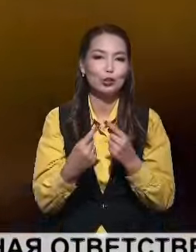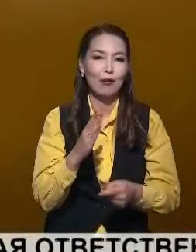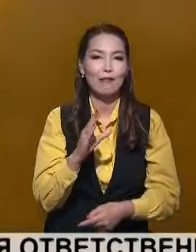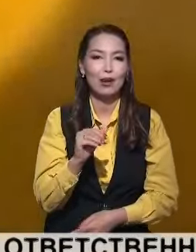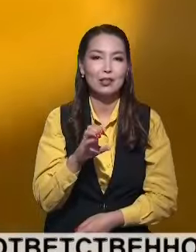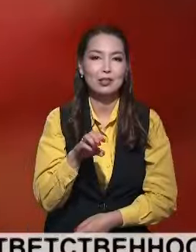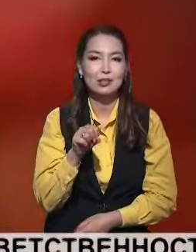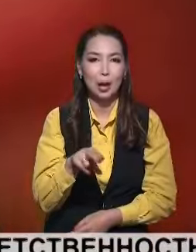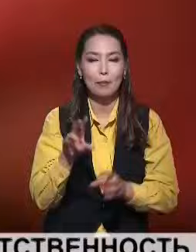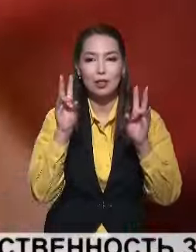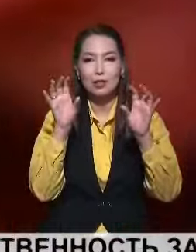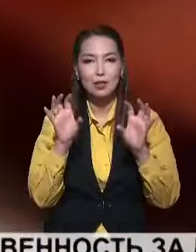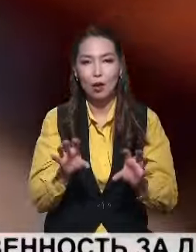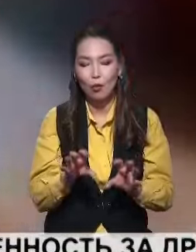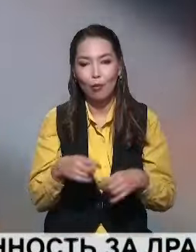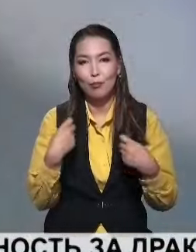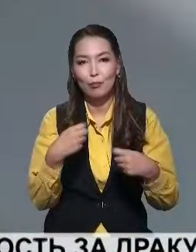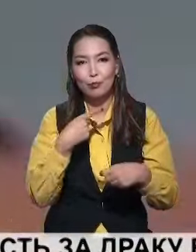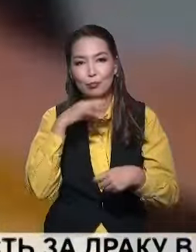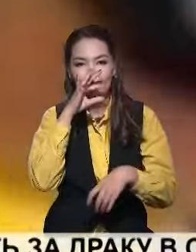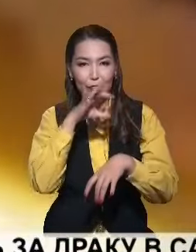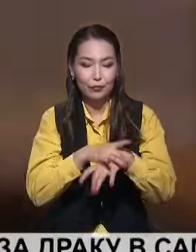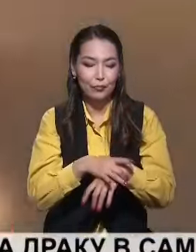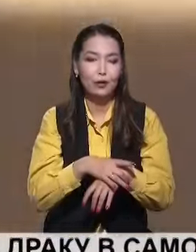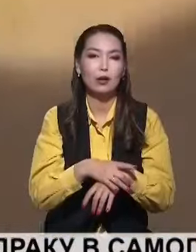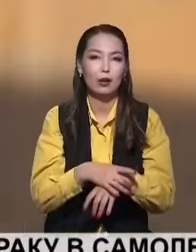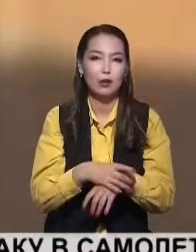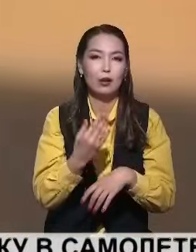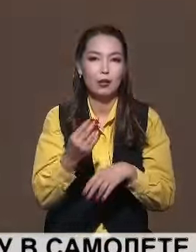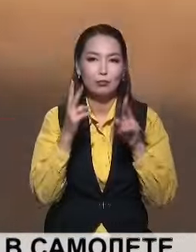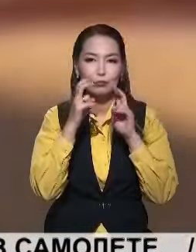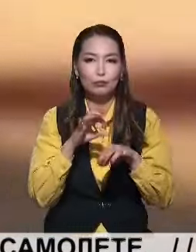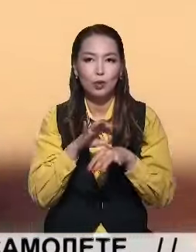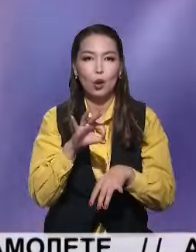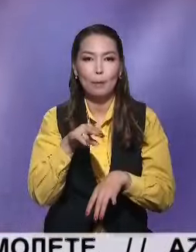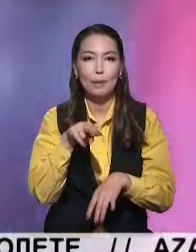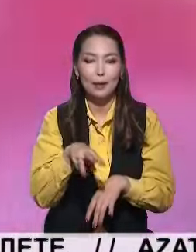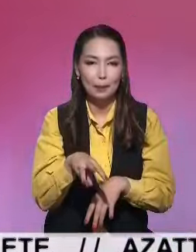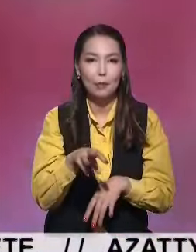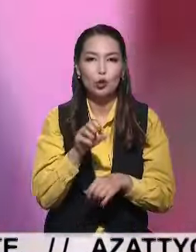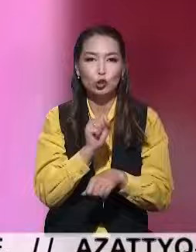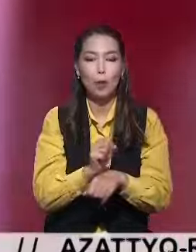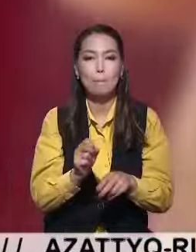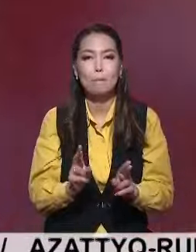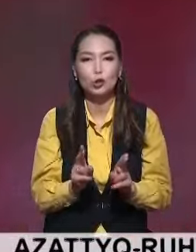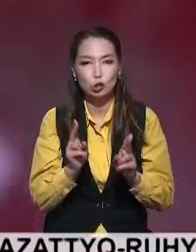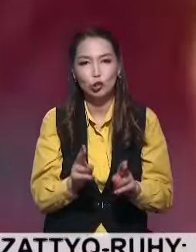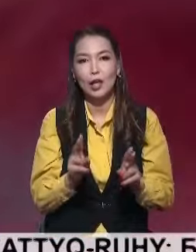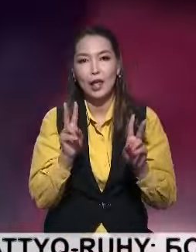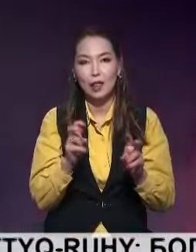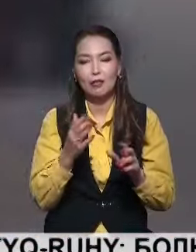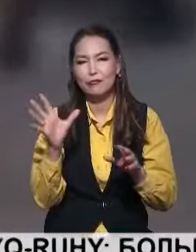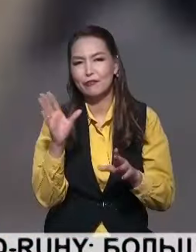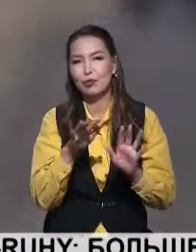Незаконную продажу выявили сотрудники областного управления криминальной полиции в ходе проведения ОПМ «Стоп-мошенник». Весь товар конфискован,